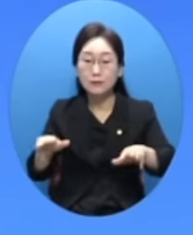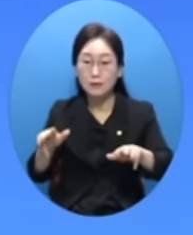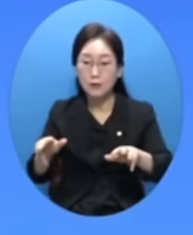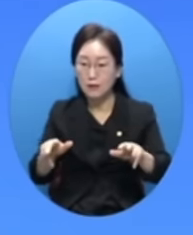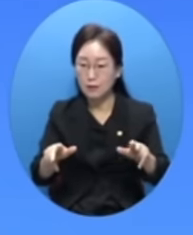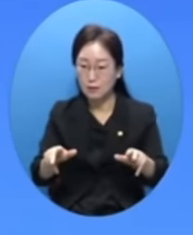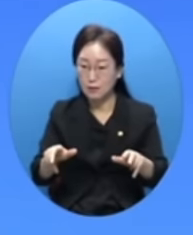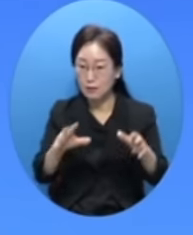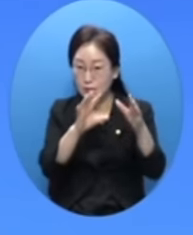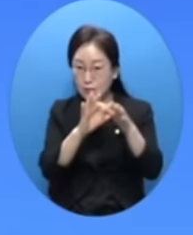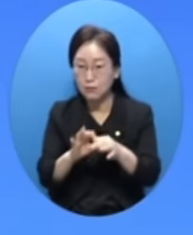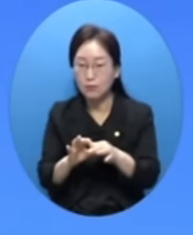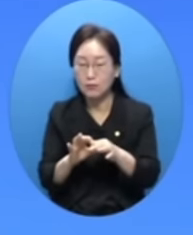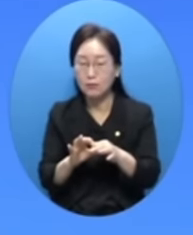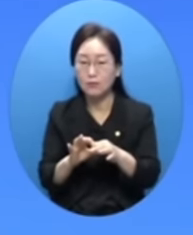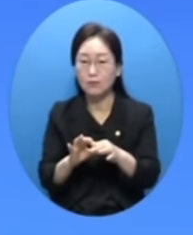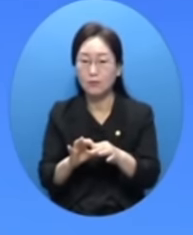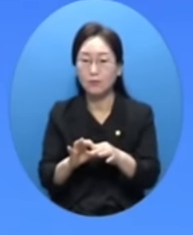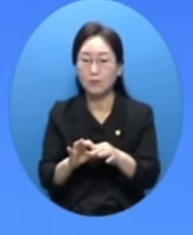이상